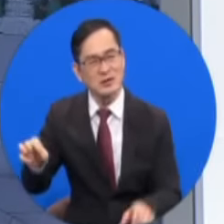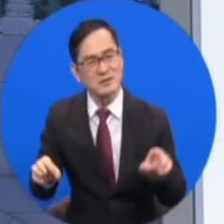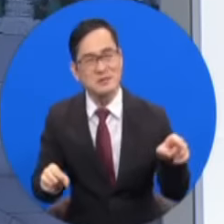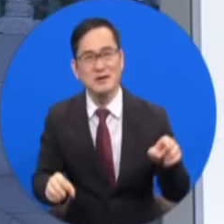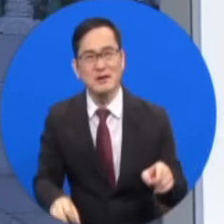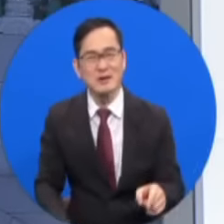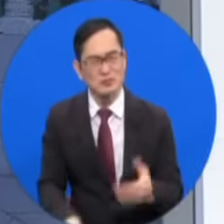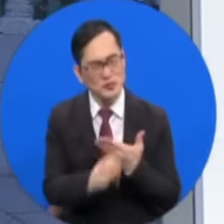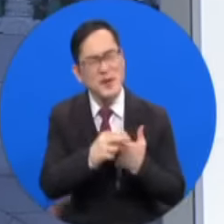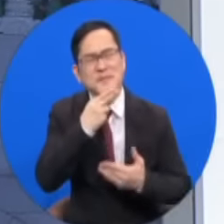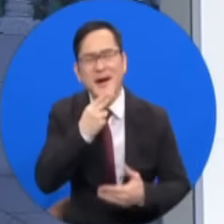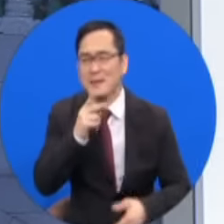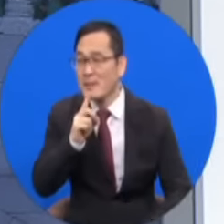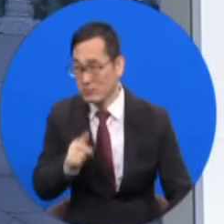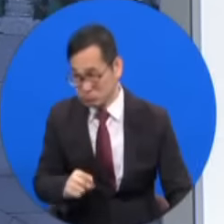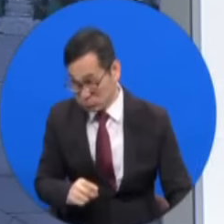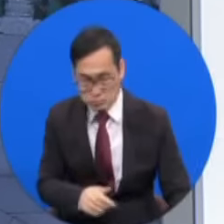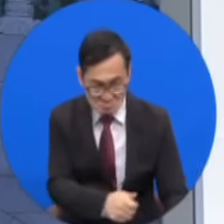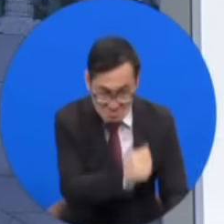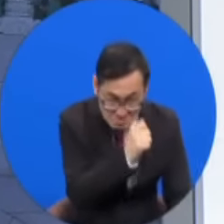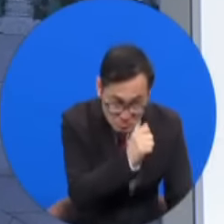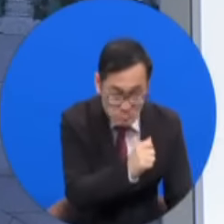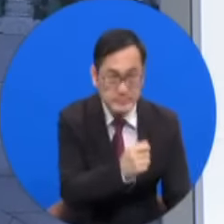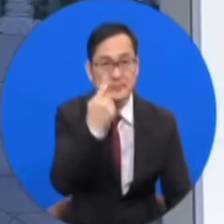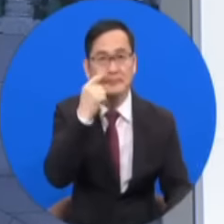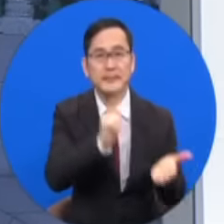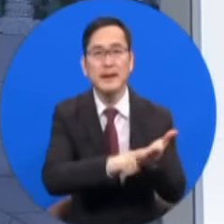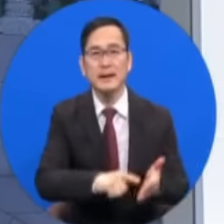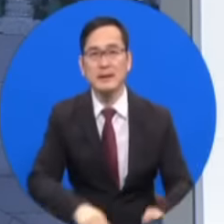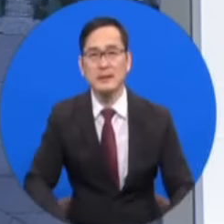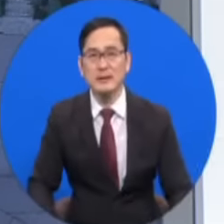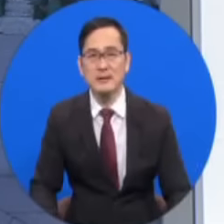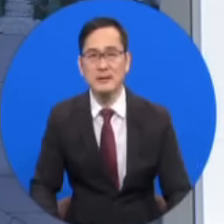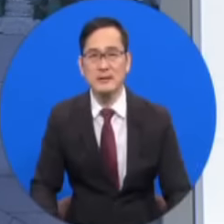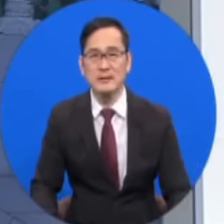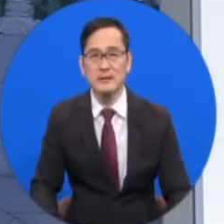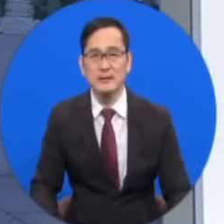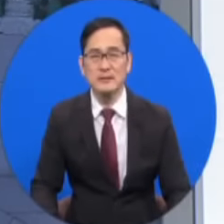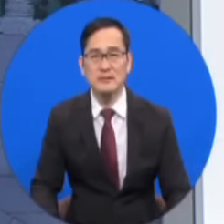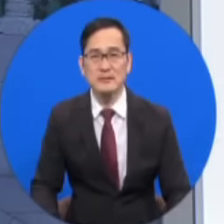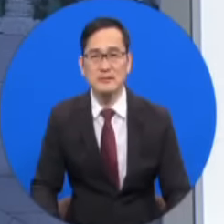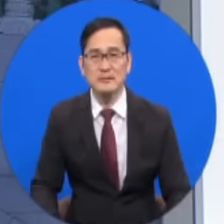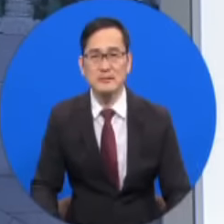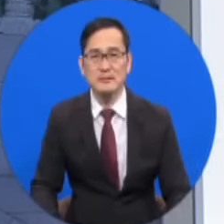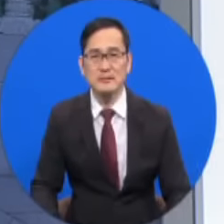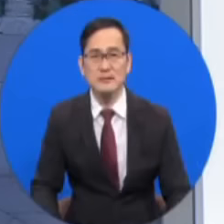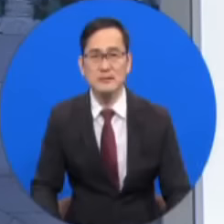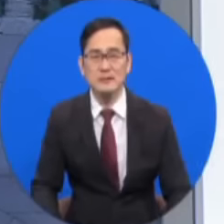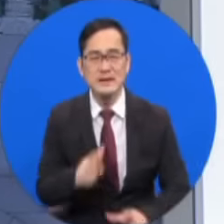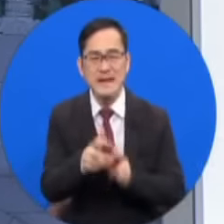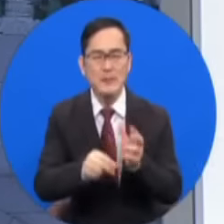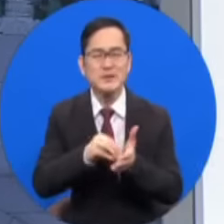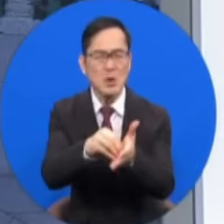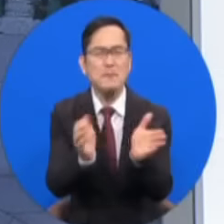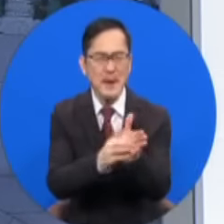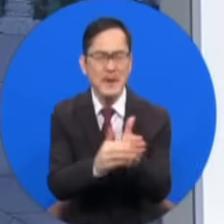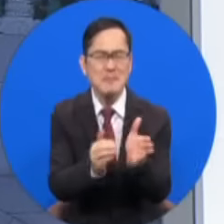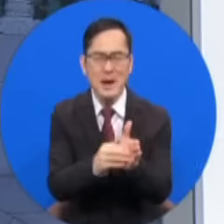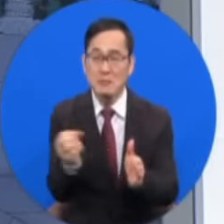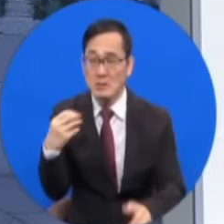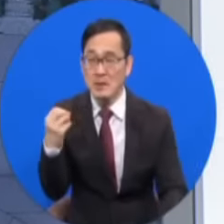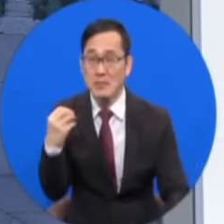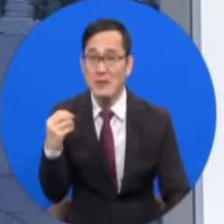정확하지 않은 이야기를 밝혔다는 논란까지 읽고 있잖아요 어 공유 숙박업을 위한 사업자 등록도 돼 있다 그건 별장이 아니라